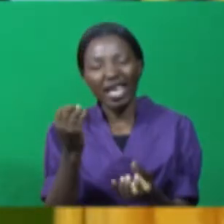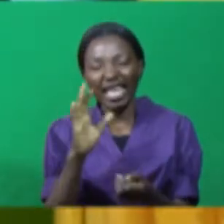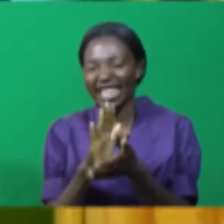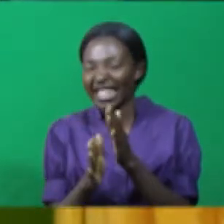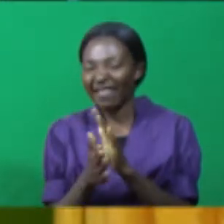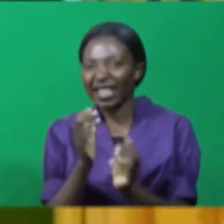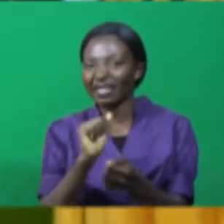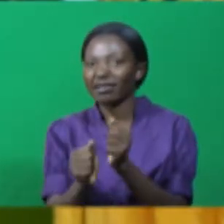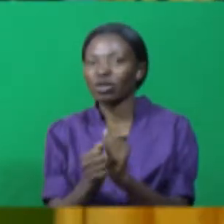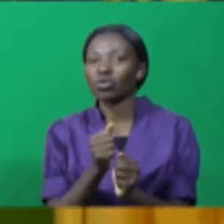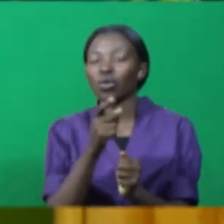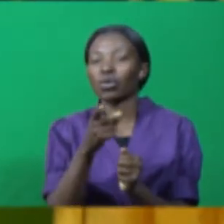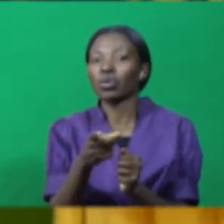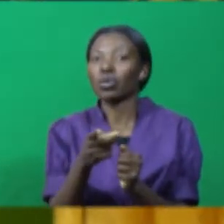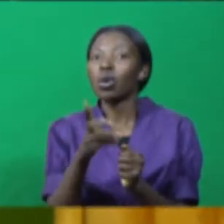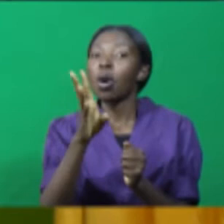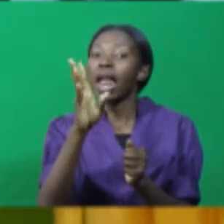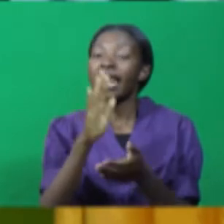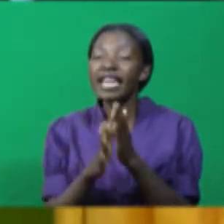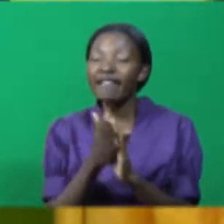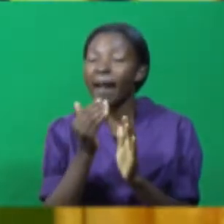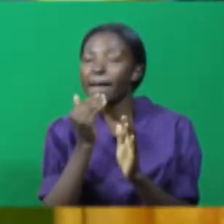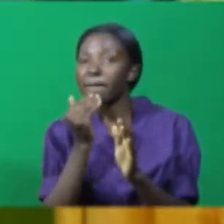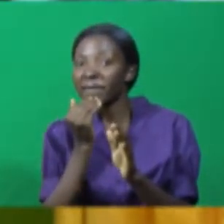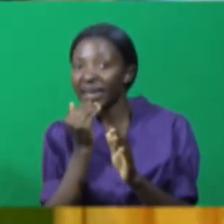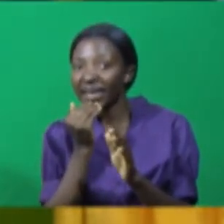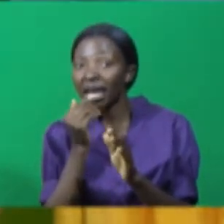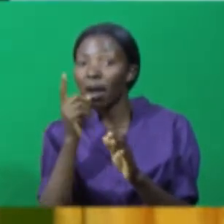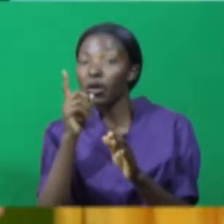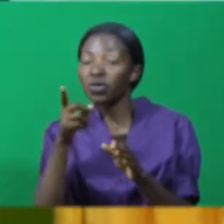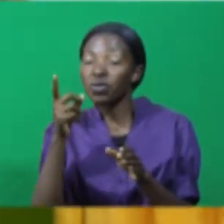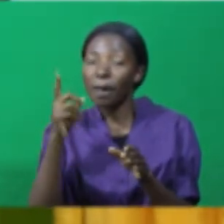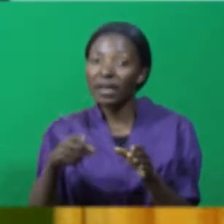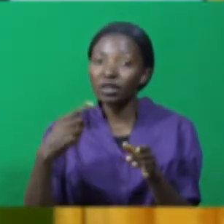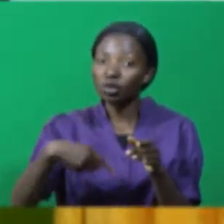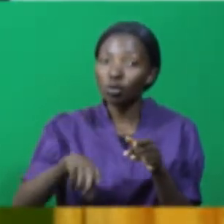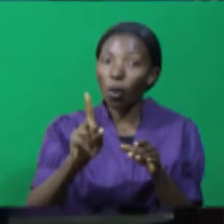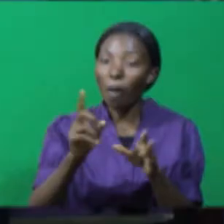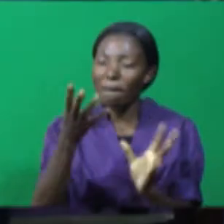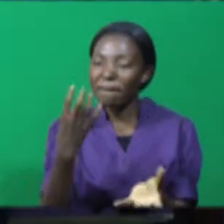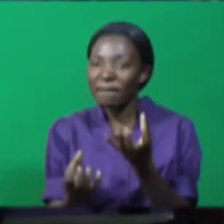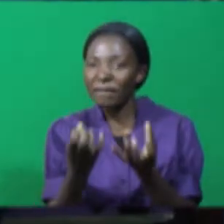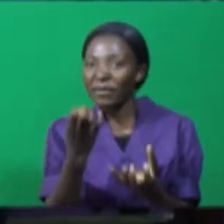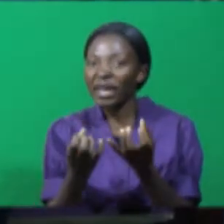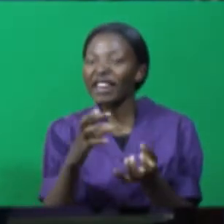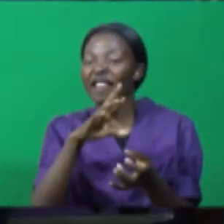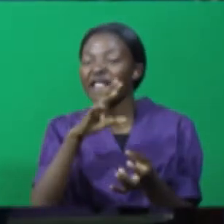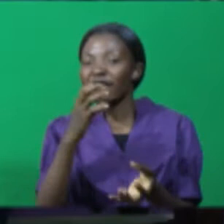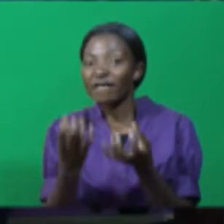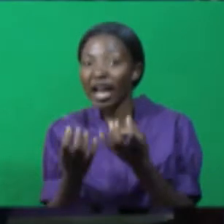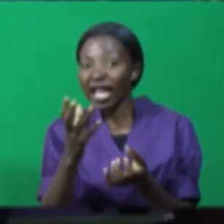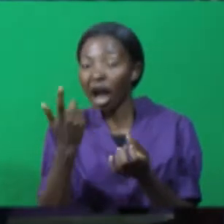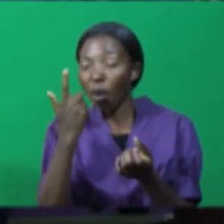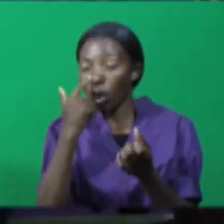hautsve. All right. Asi kureva kuti vatendi endai munokwidza moto pamunonamatira. Mochirika moto motsika